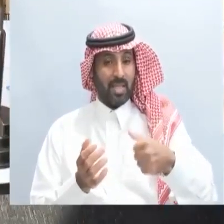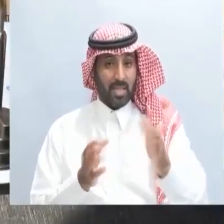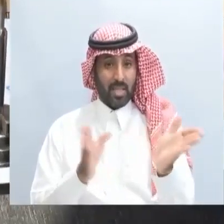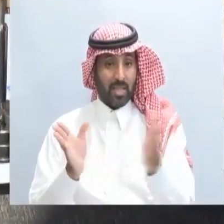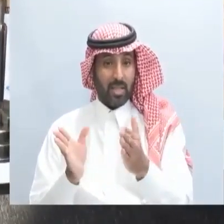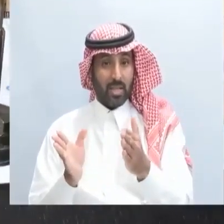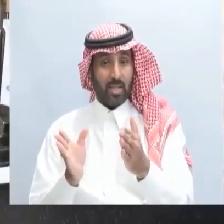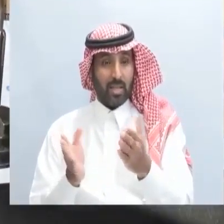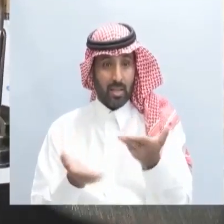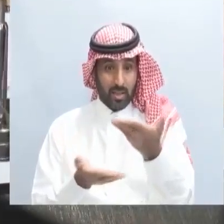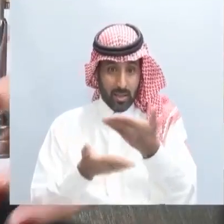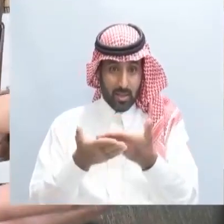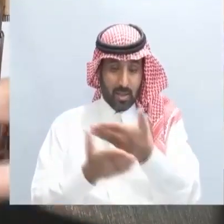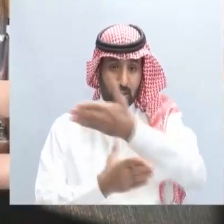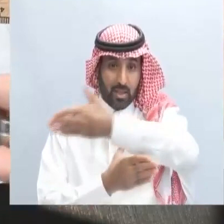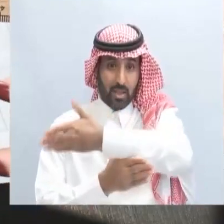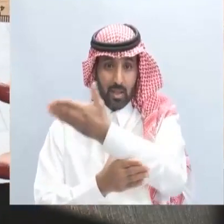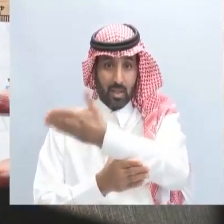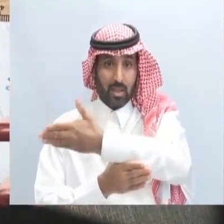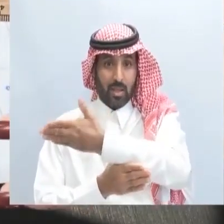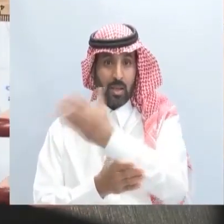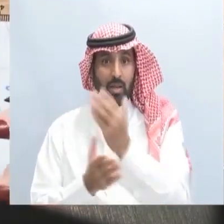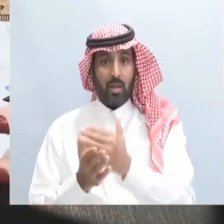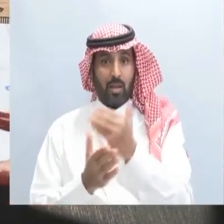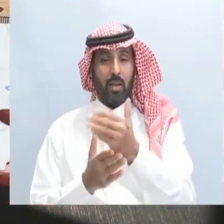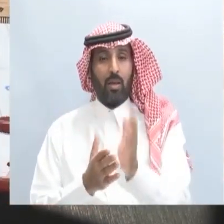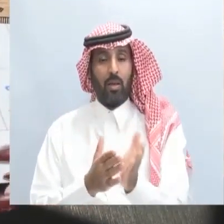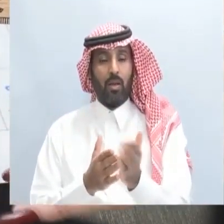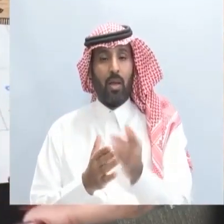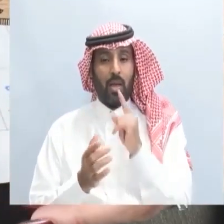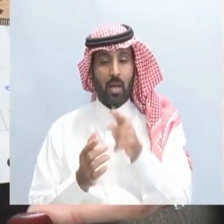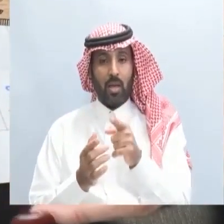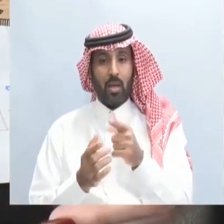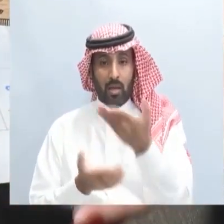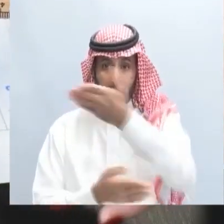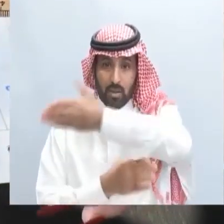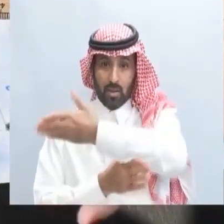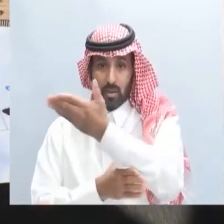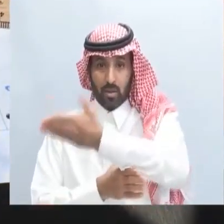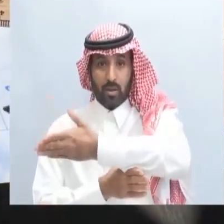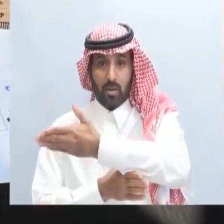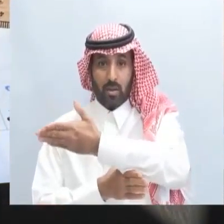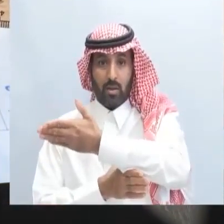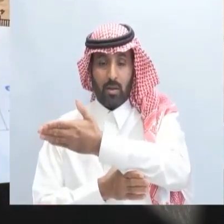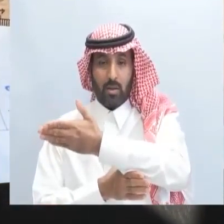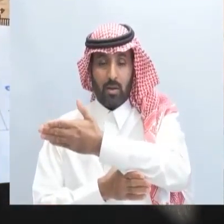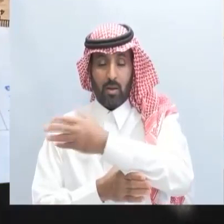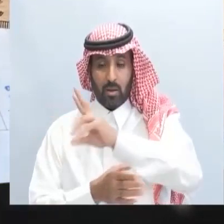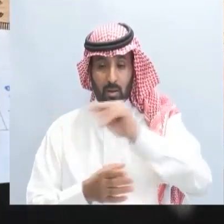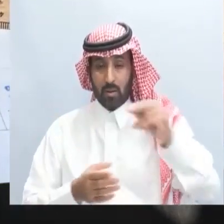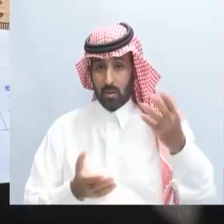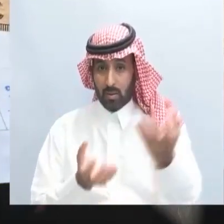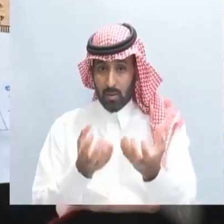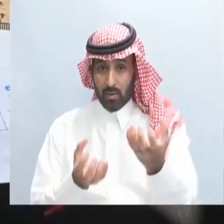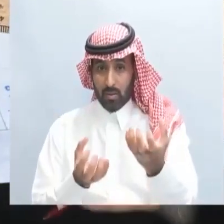ساقوم بم زنتها بهذا الشكل احاول ان اوازن طبعا في عندما تتساوى الكتل